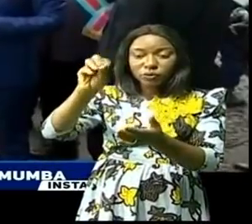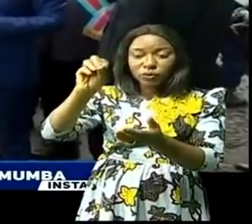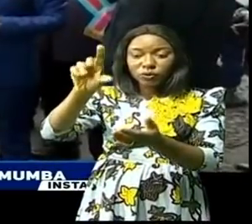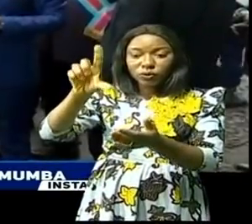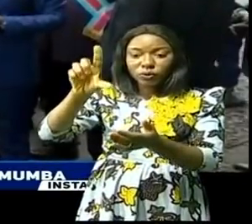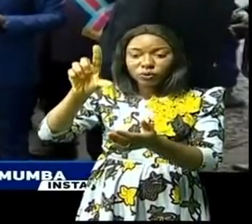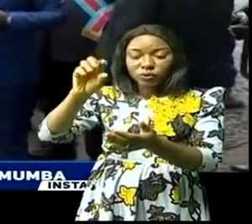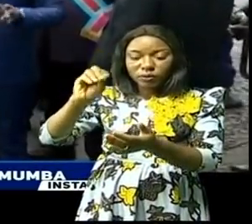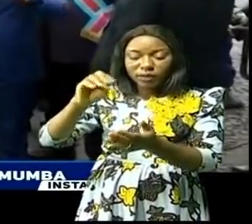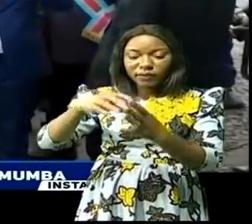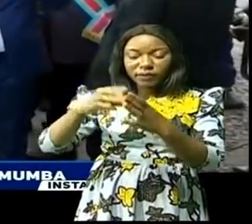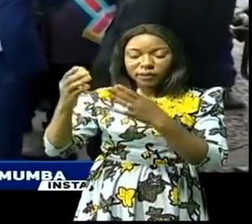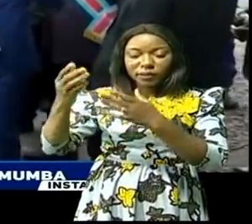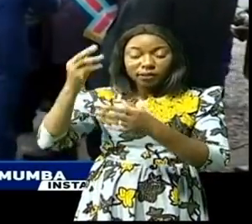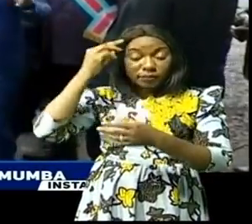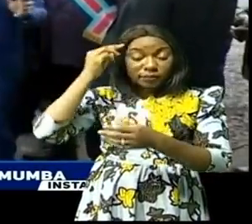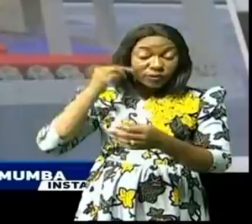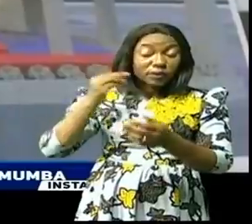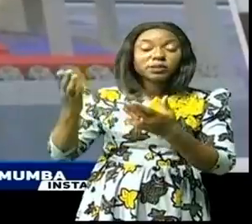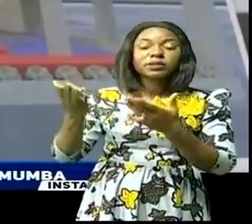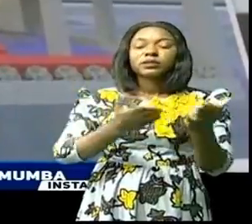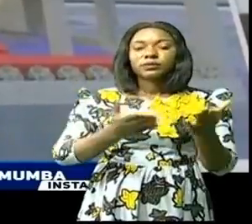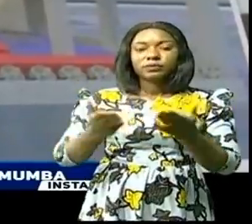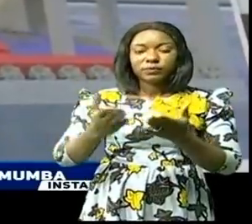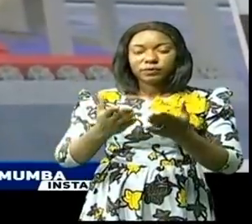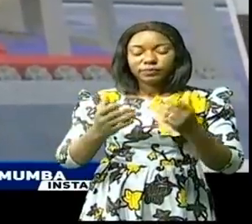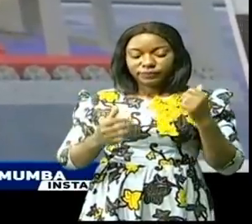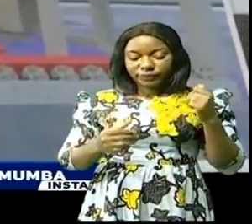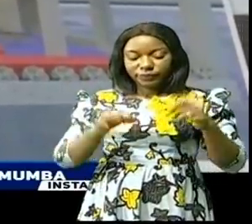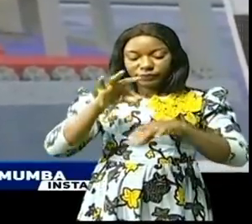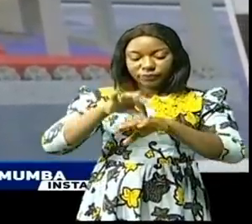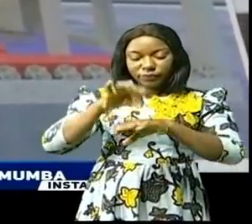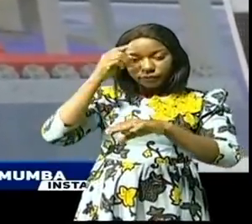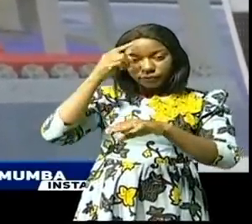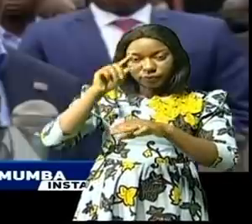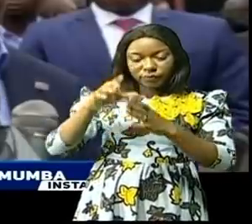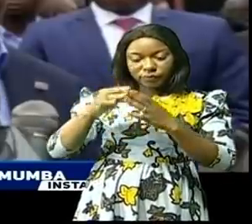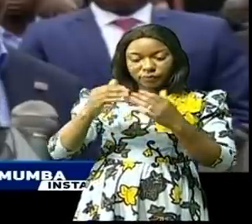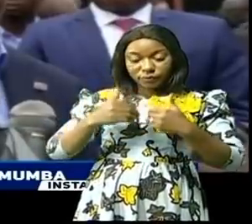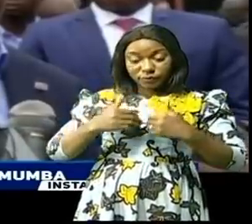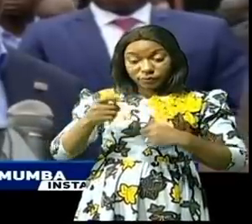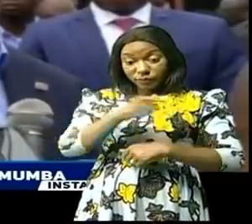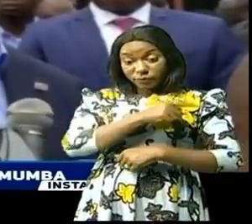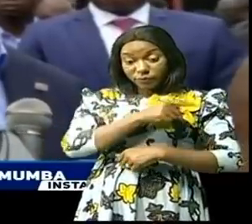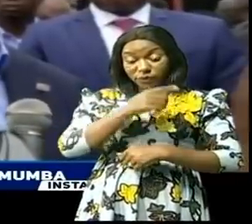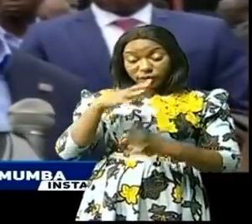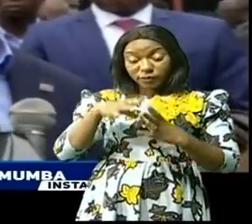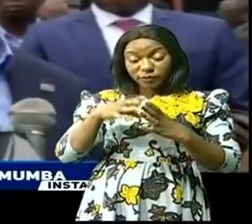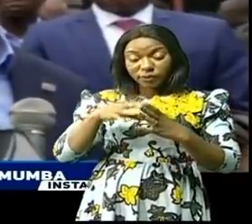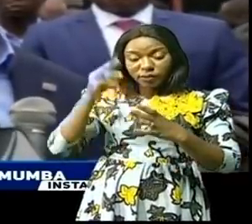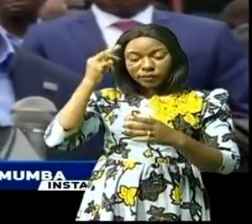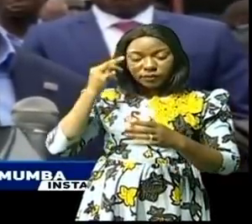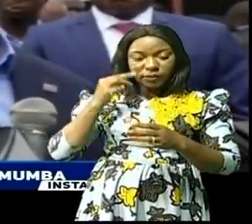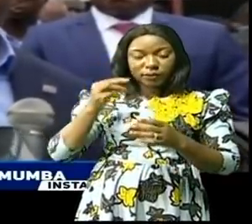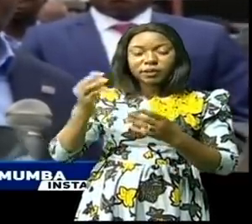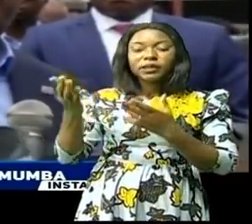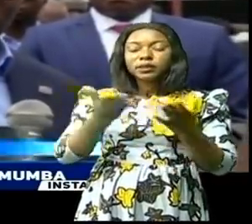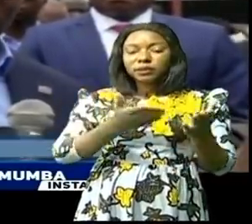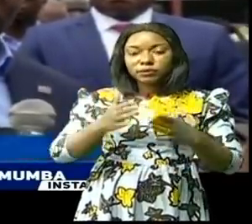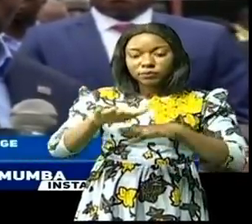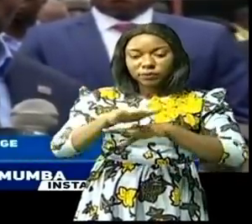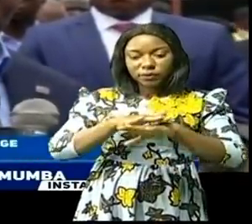des Transports. C'est aussi l'occasion pour nous d'être avec le ministre des Transports, voie de communication et des enclavements,